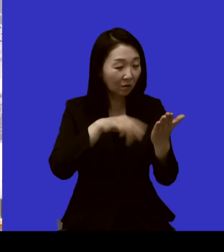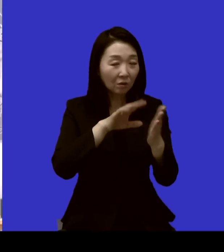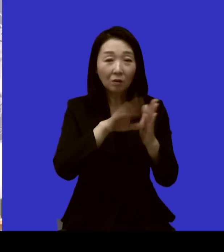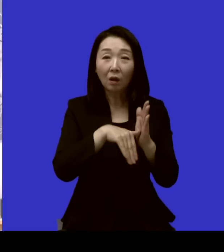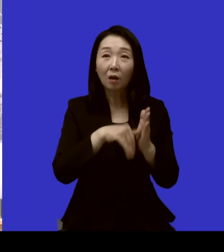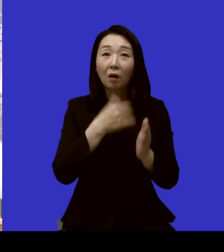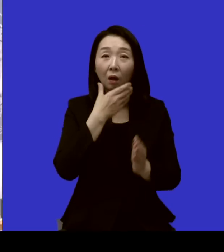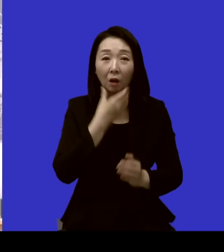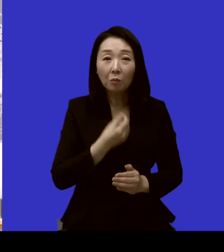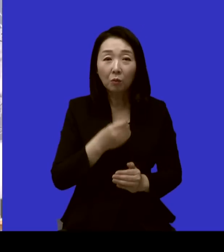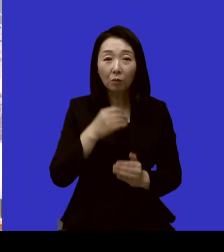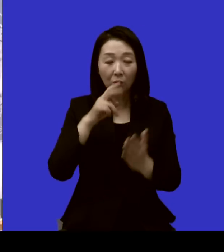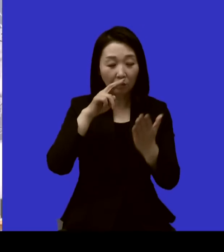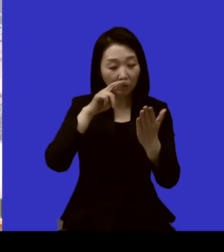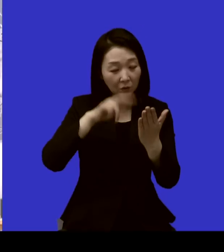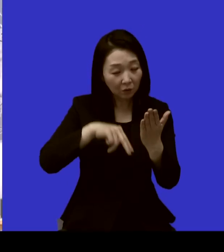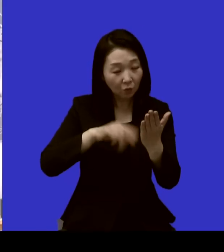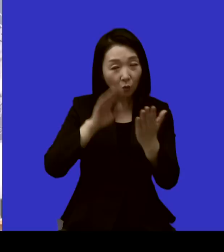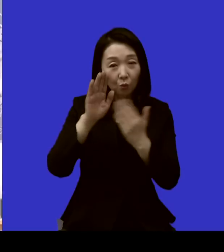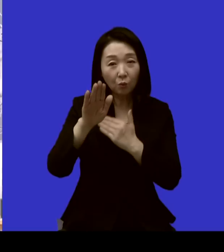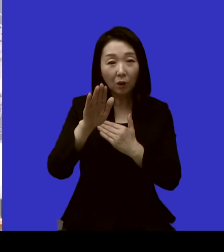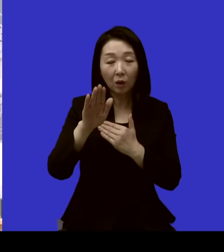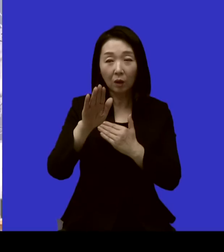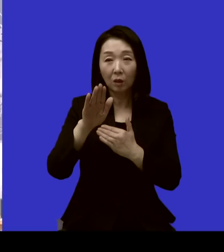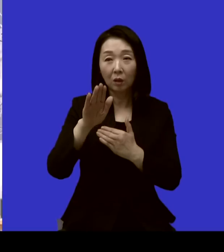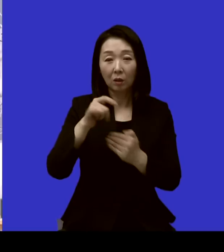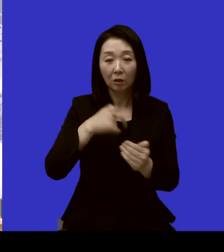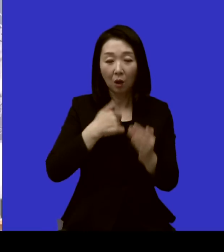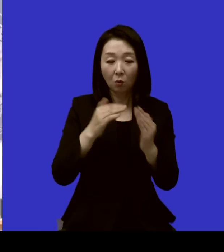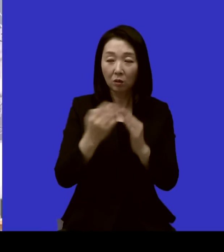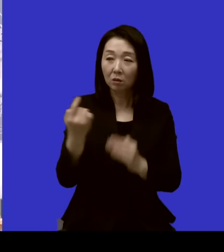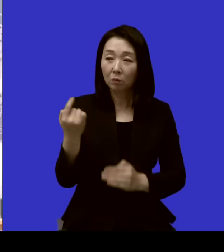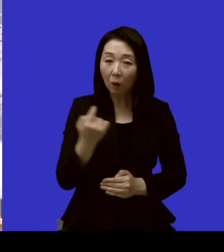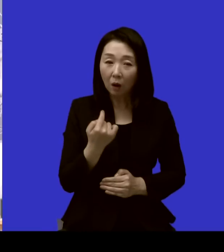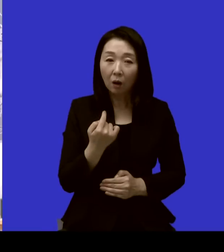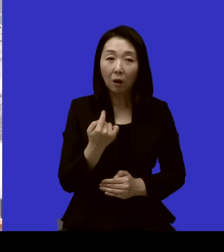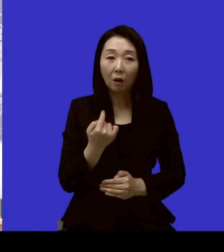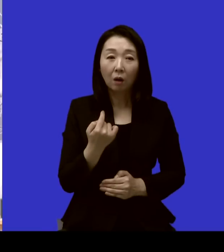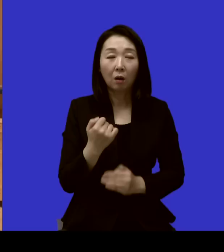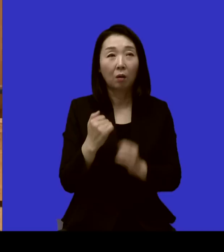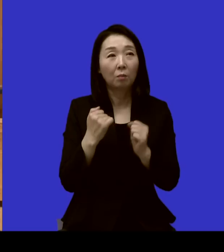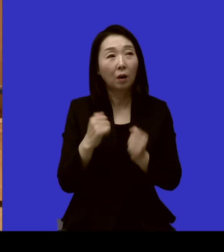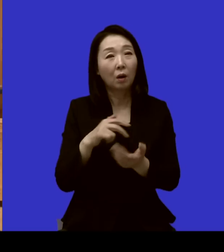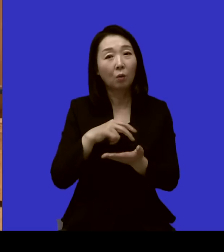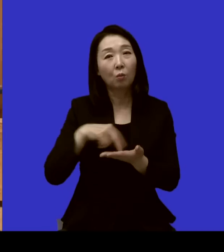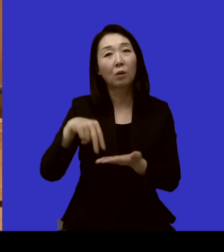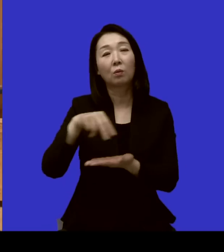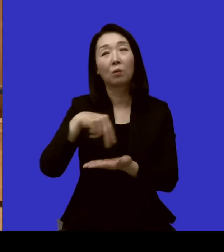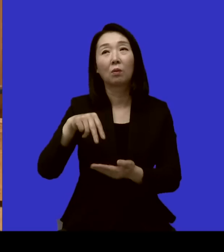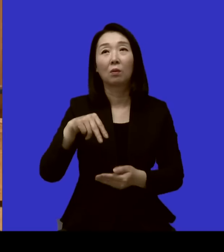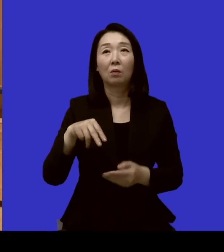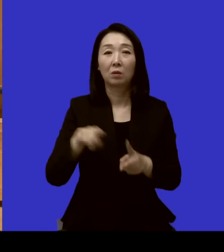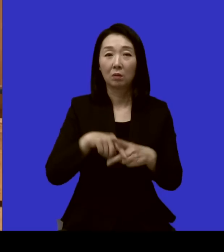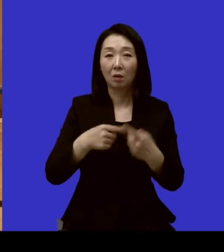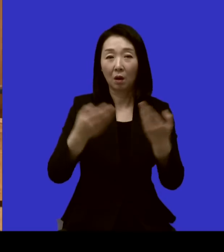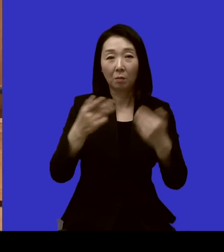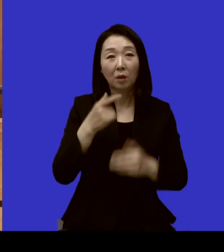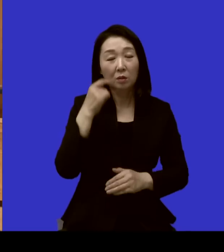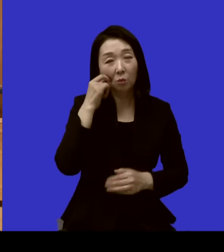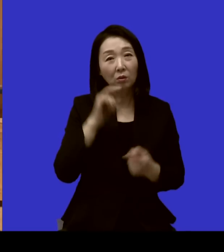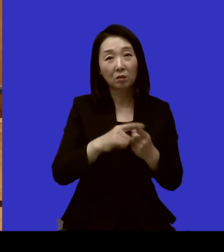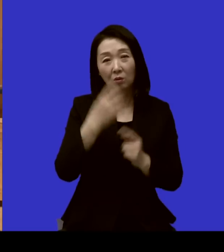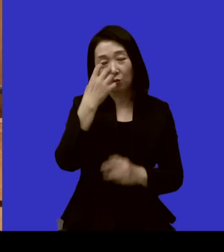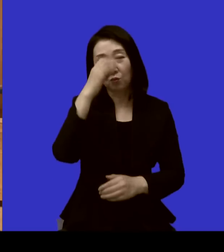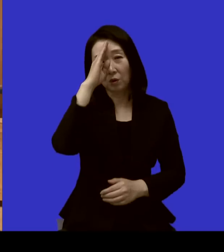행복했는데 예. 책을 읽고 저의 자취방에 돌아와서 있다 보면은 그 외로움과 이해받지 못하는 거에 대한